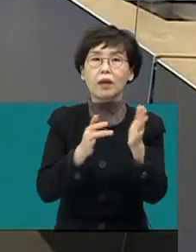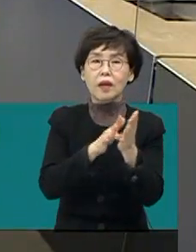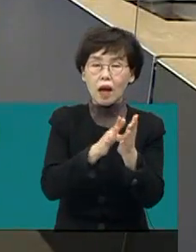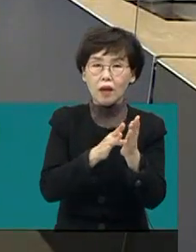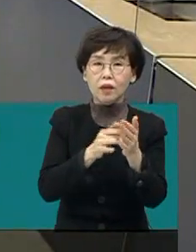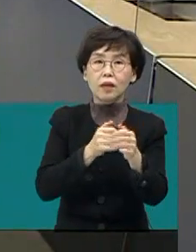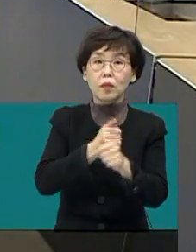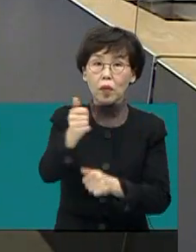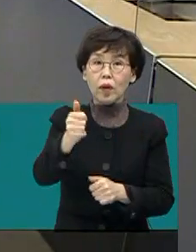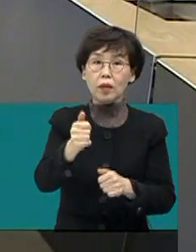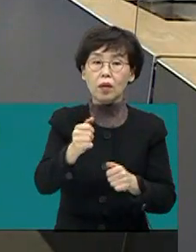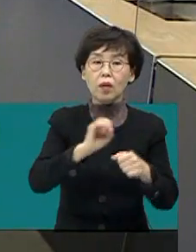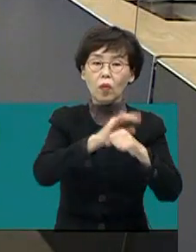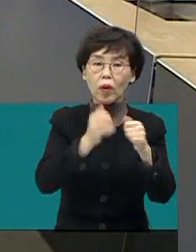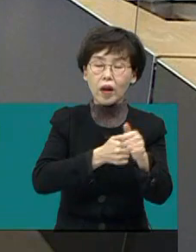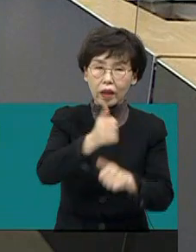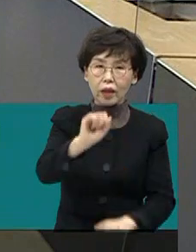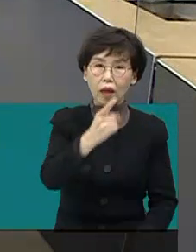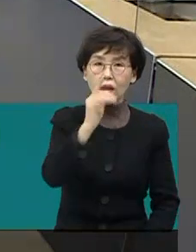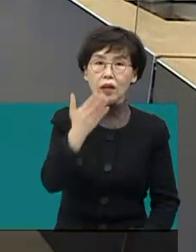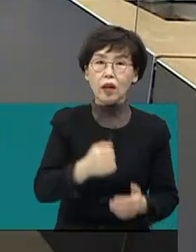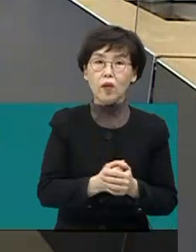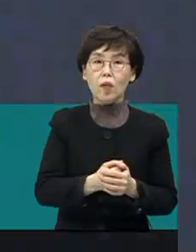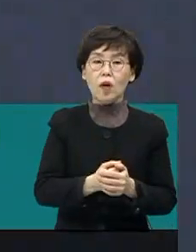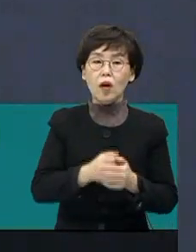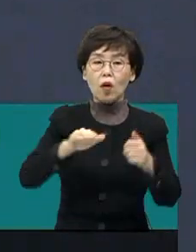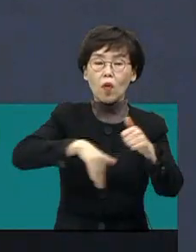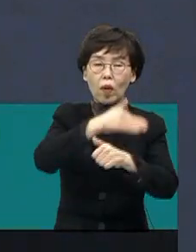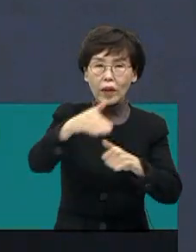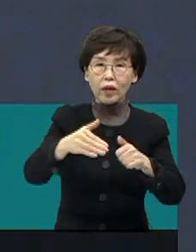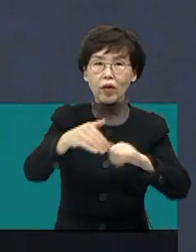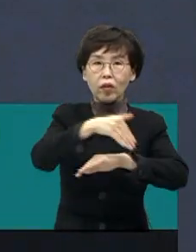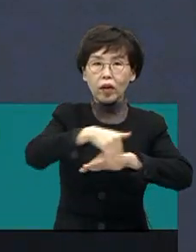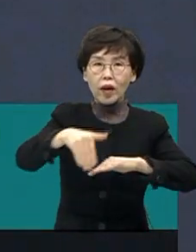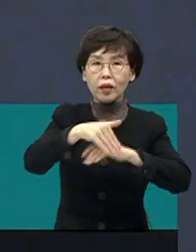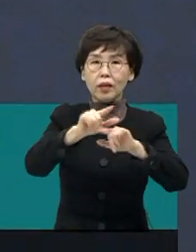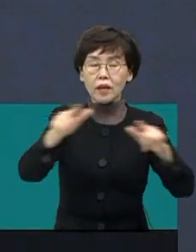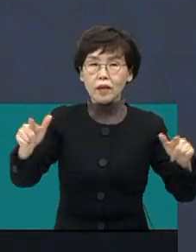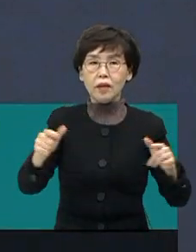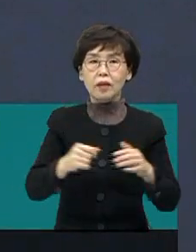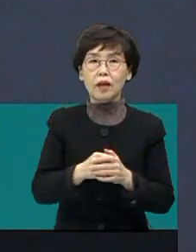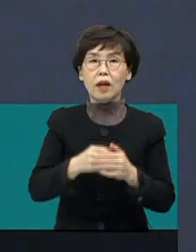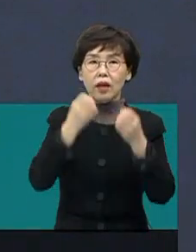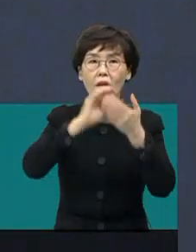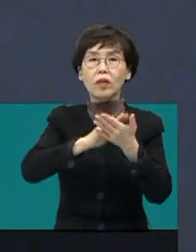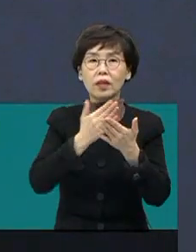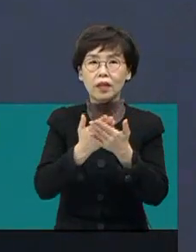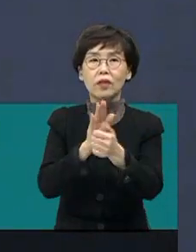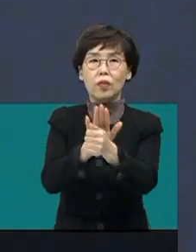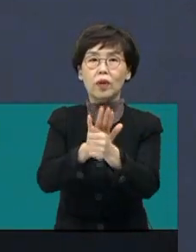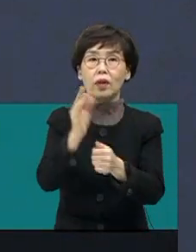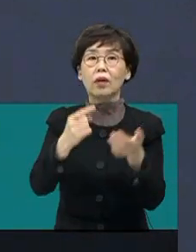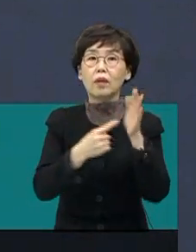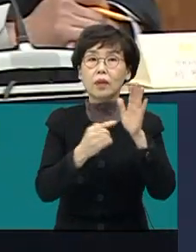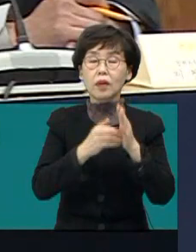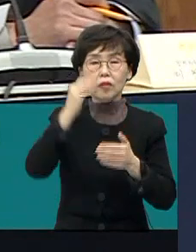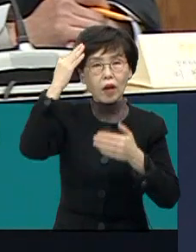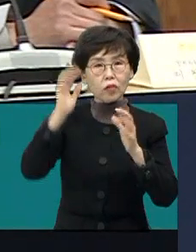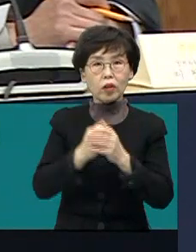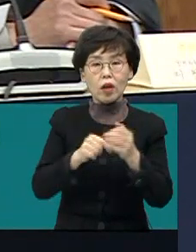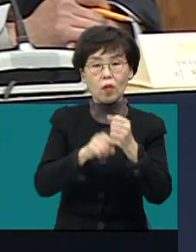마중물 역할을 하고 디지털 뉴딜과 그린 뉴딜 등 혁신 성장을 튼튼하게 뒷받침할 거라고 말했습니다. 또한